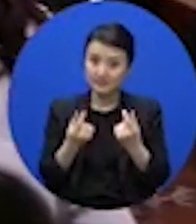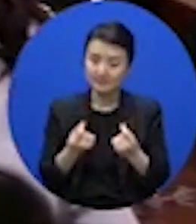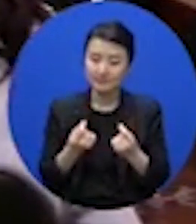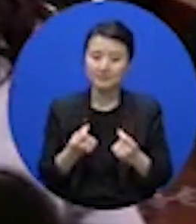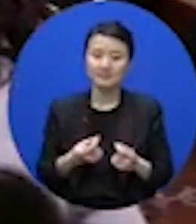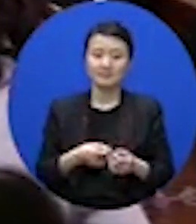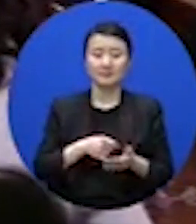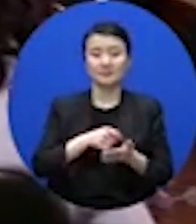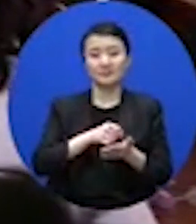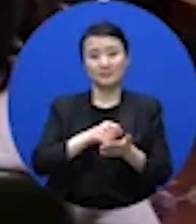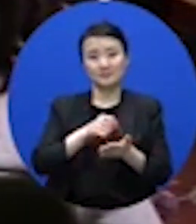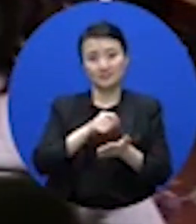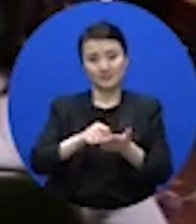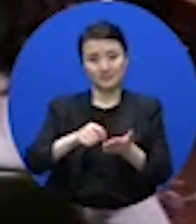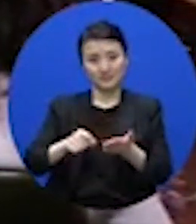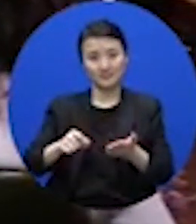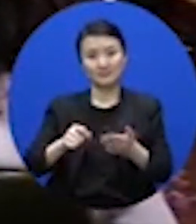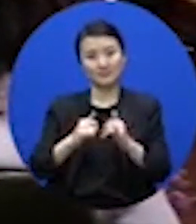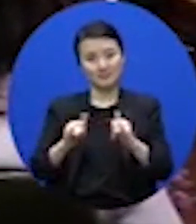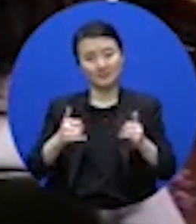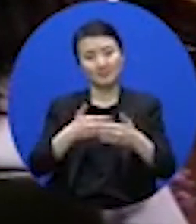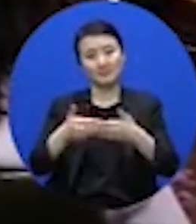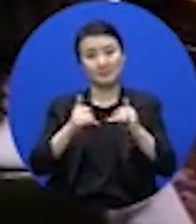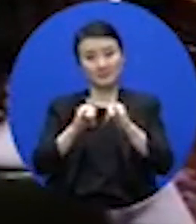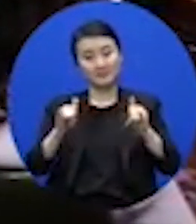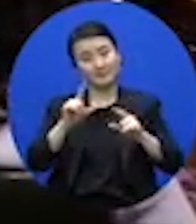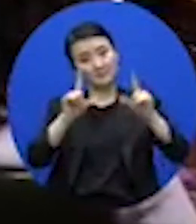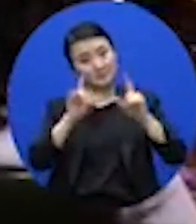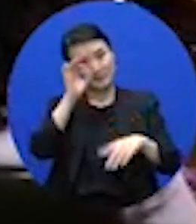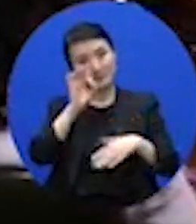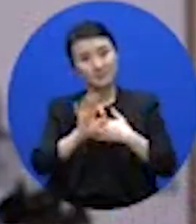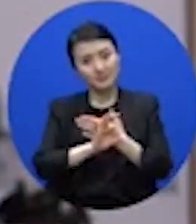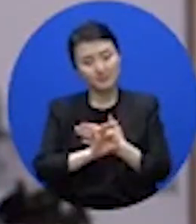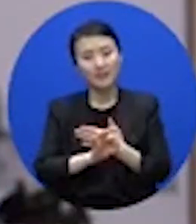작품을 보면, 아, 그 작가가 어떻게